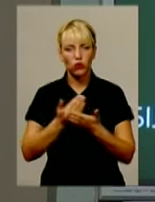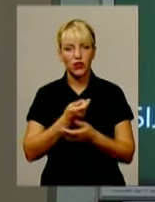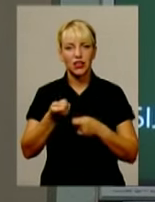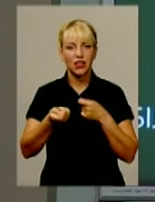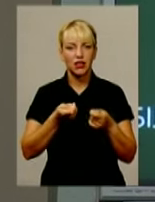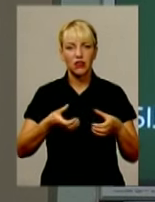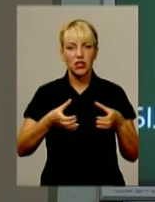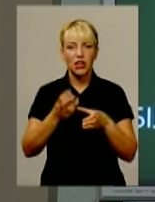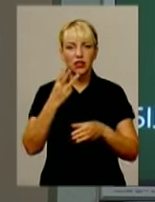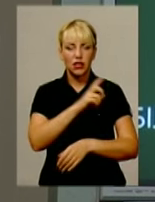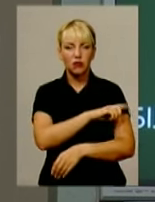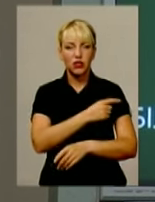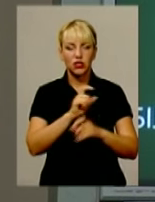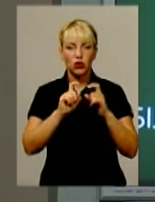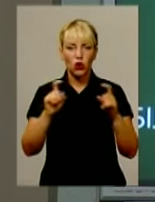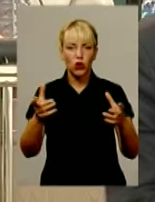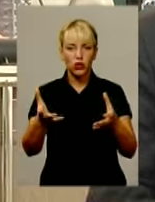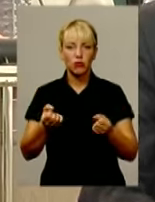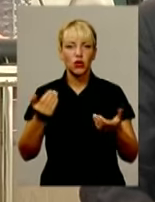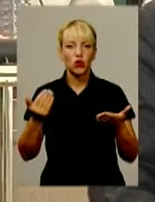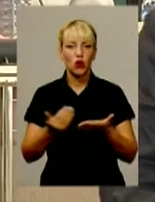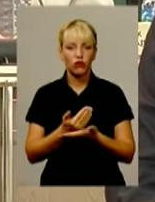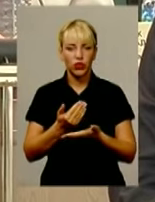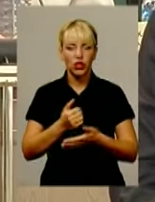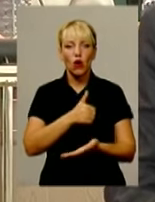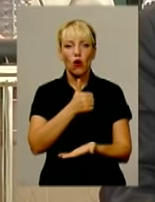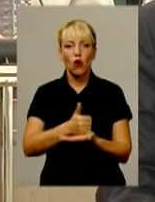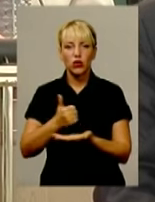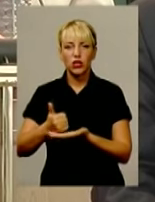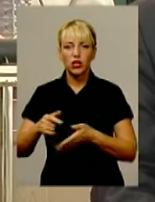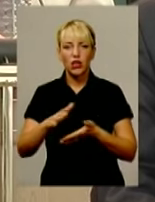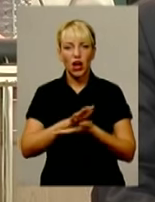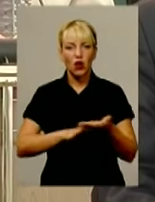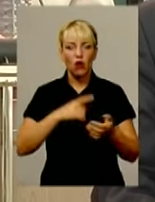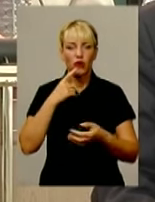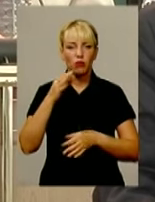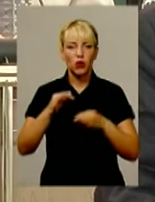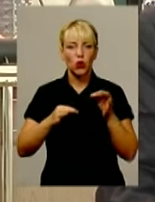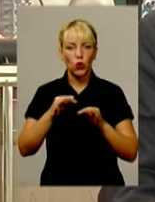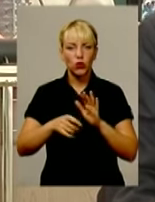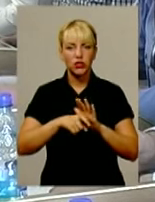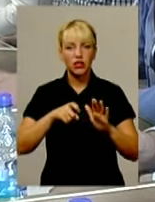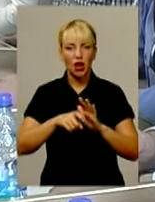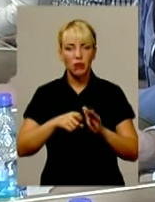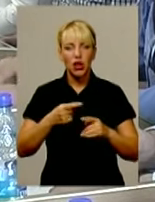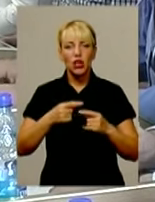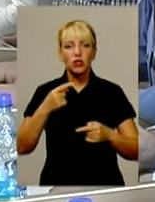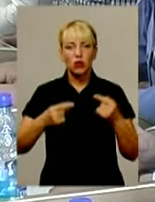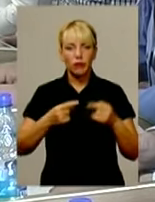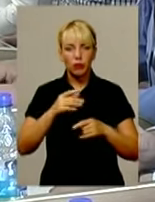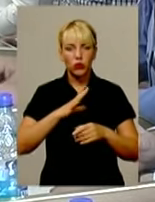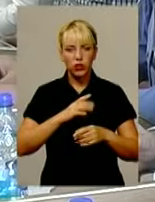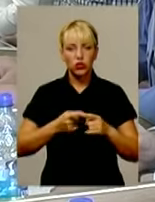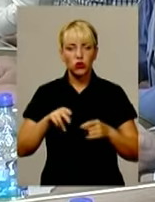3 медичні установи отримали нових очільників. Далі говорили про природні надра. Справжні словесні баталії розпочалися